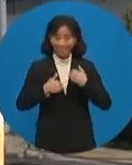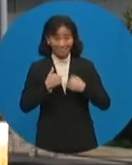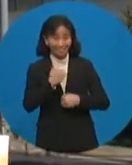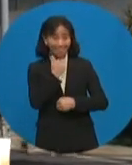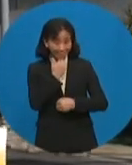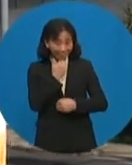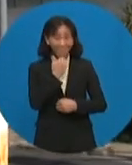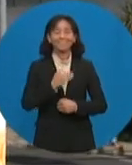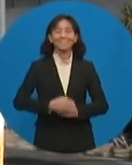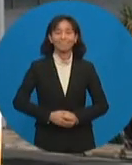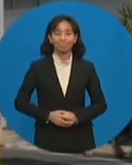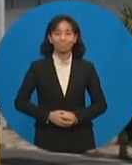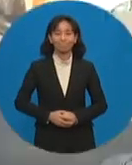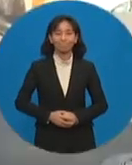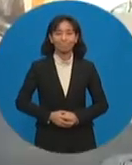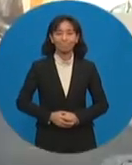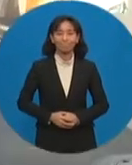速行ってみましょう。